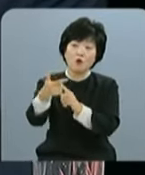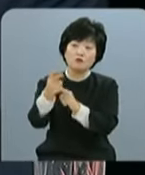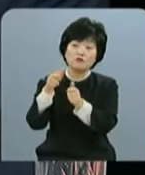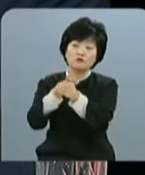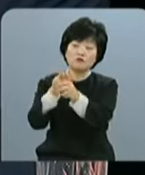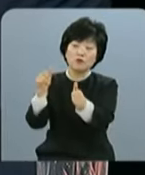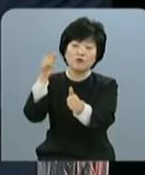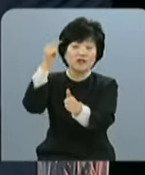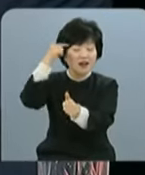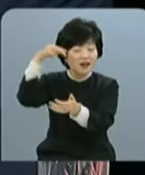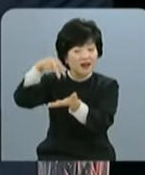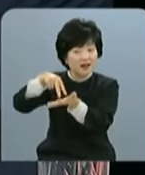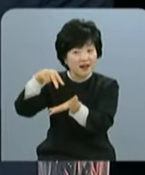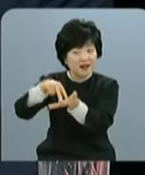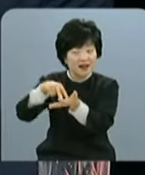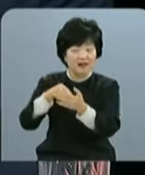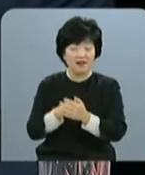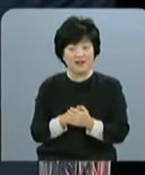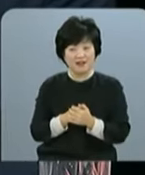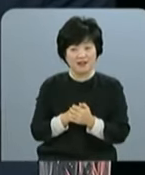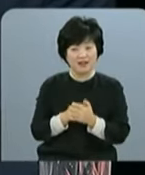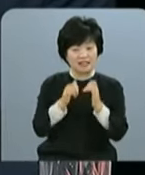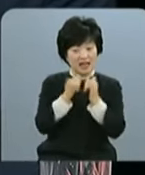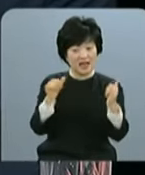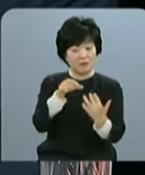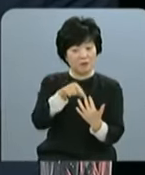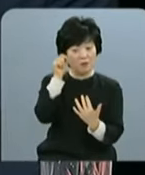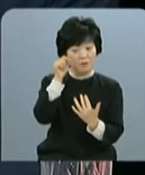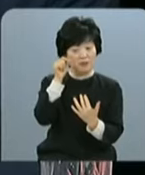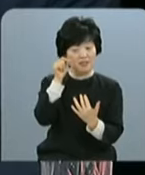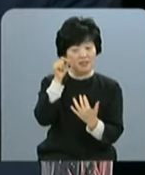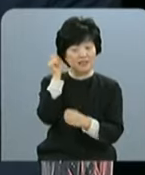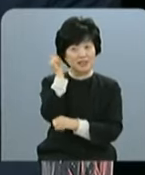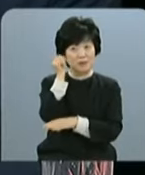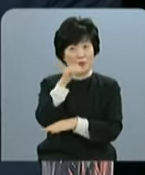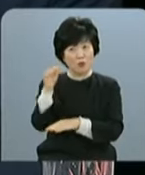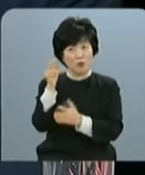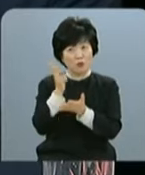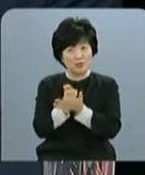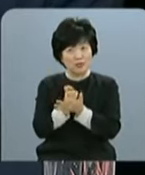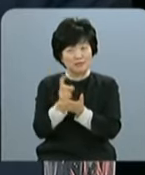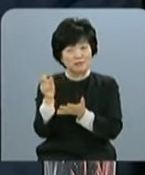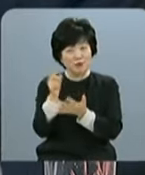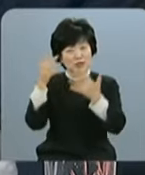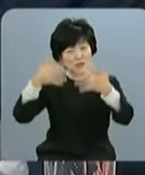생각하는 그 인사 원칙 내지 철학을 좀 말씀을 좀 해주시죠.